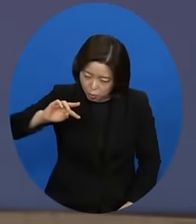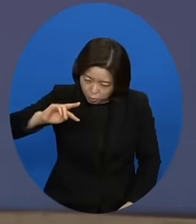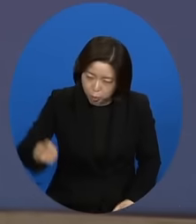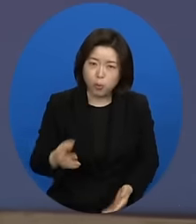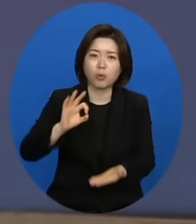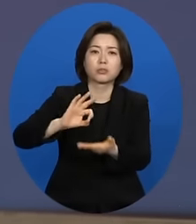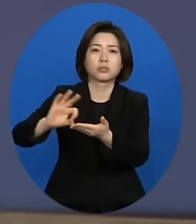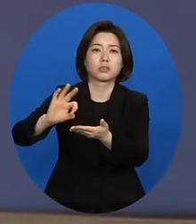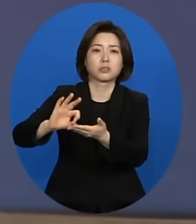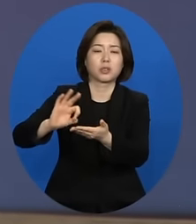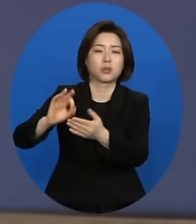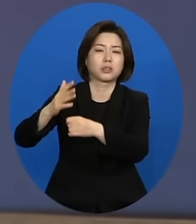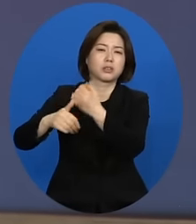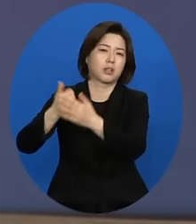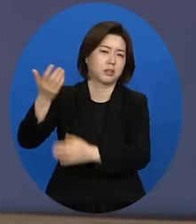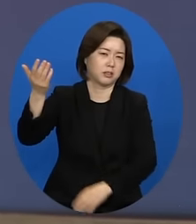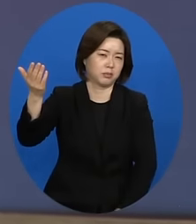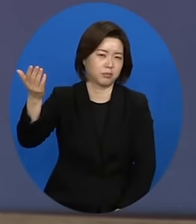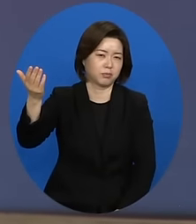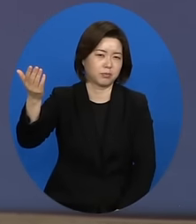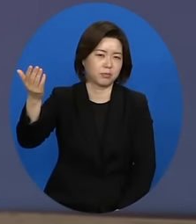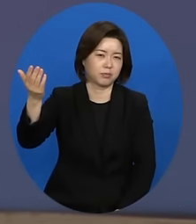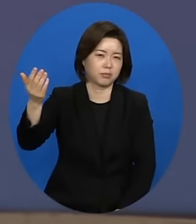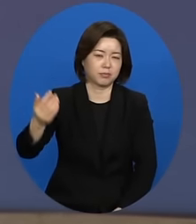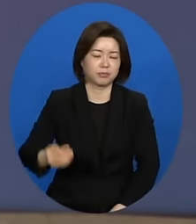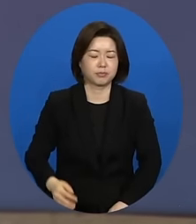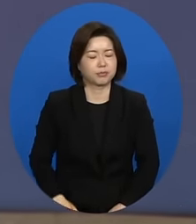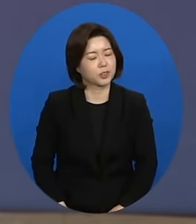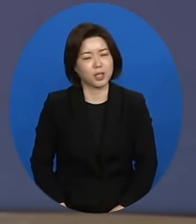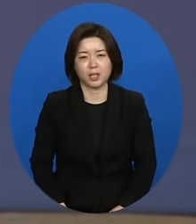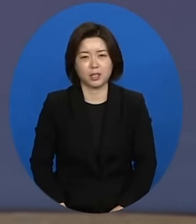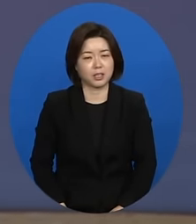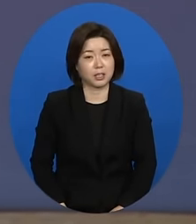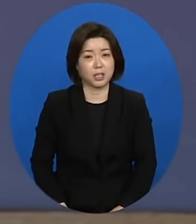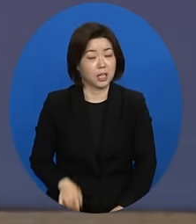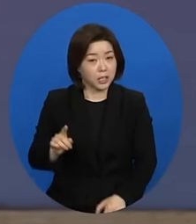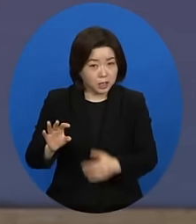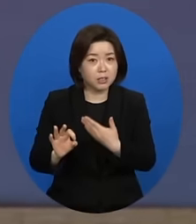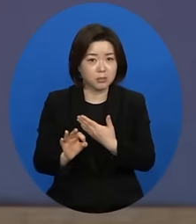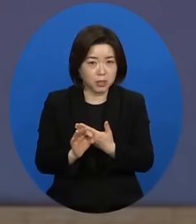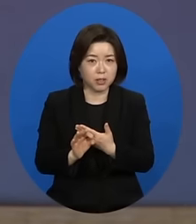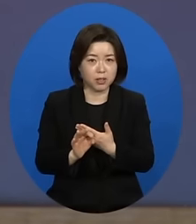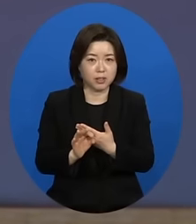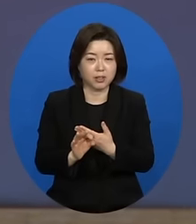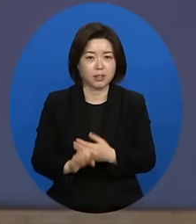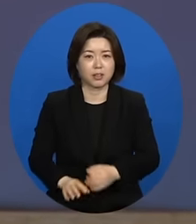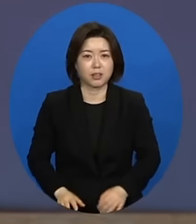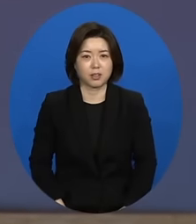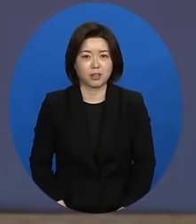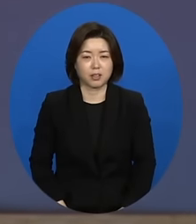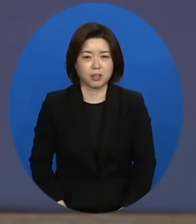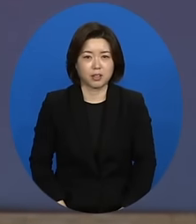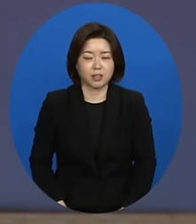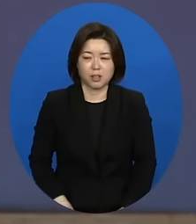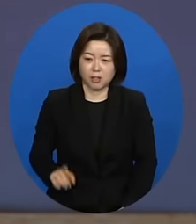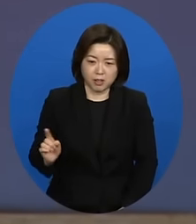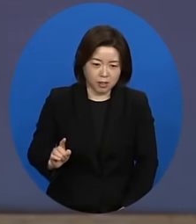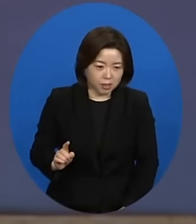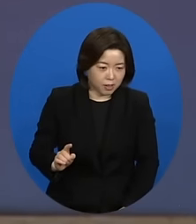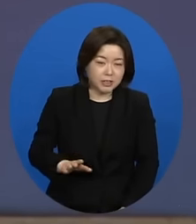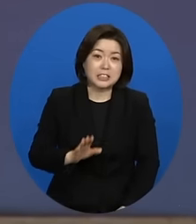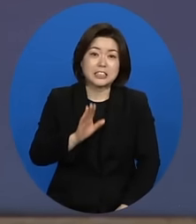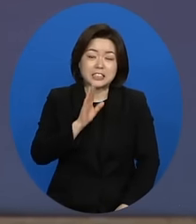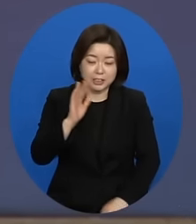사용하시더라고요. 아, 이게 이렇게 되면 아직 본론이 못 들어가는데 어떡하죠?